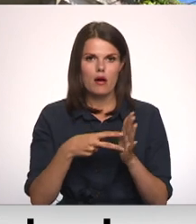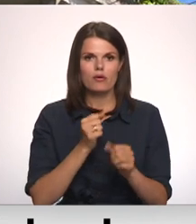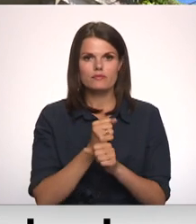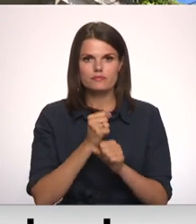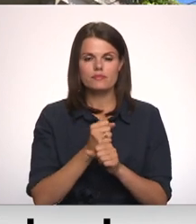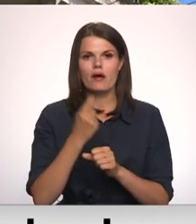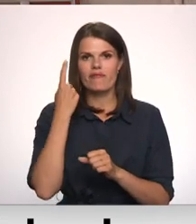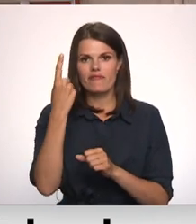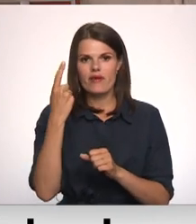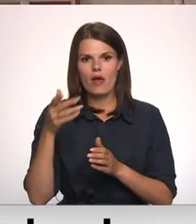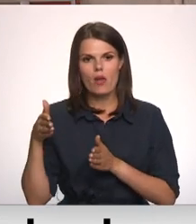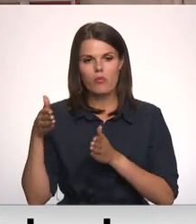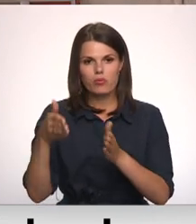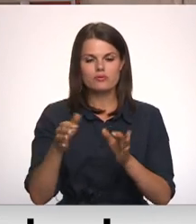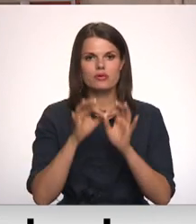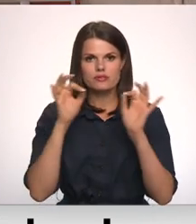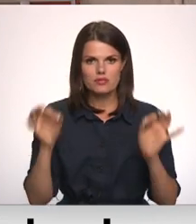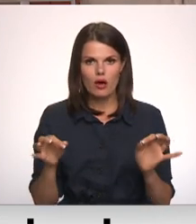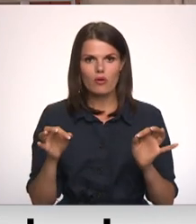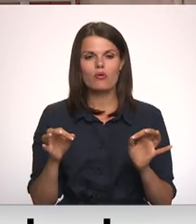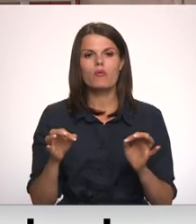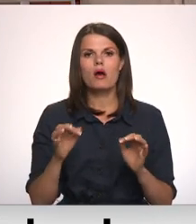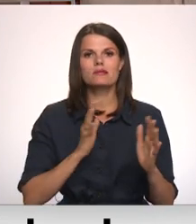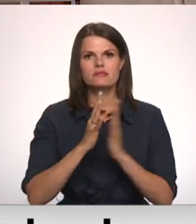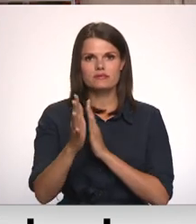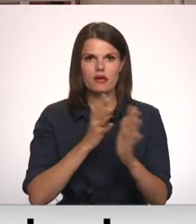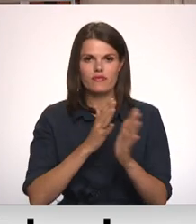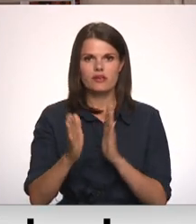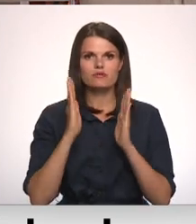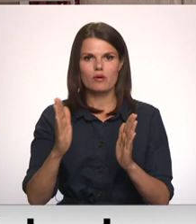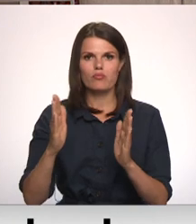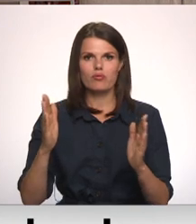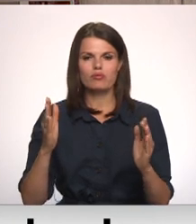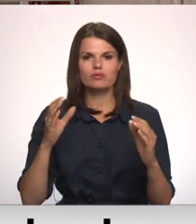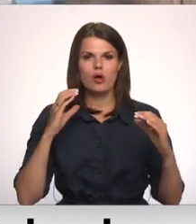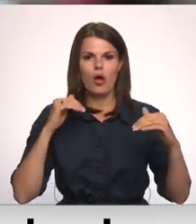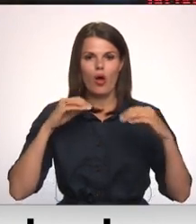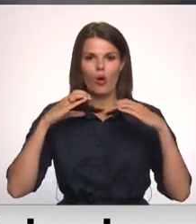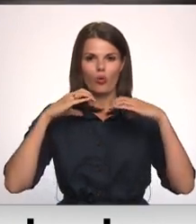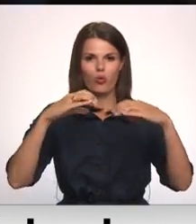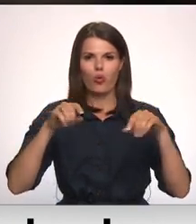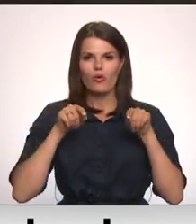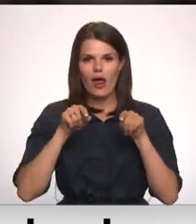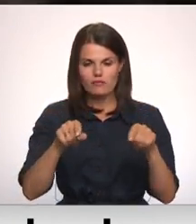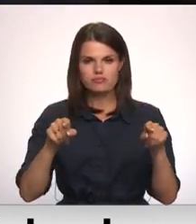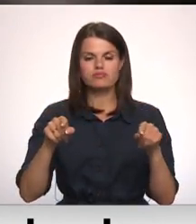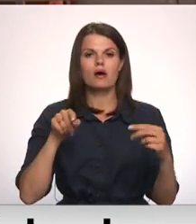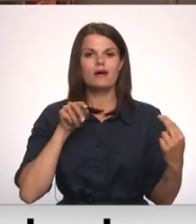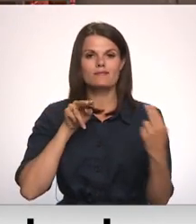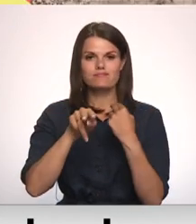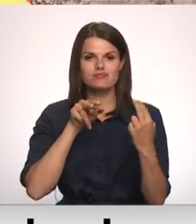pa vienu ielas pusi, restīvi mēs pārslēgsim satiksmi pa vienu to tuneli, kas ir pa šodienas vienu brauktuves